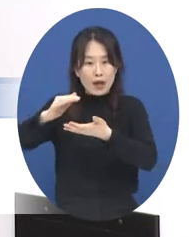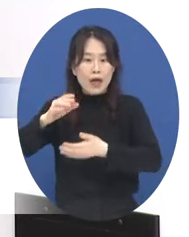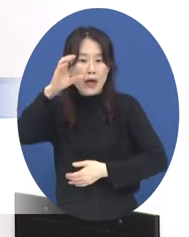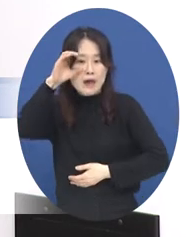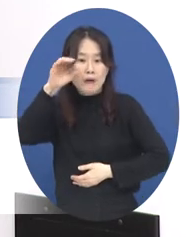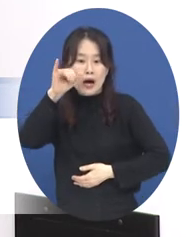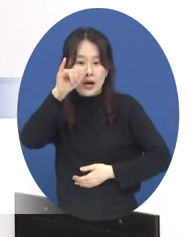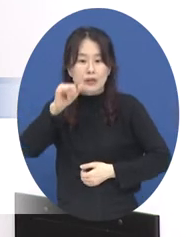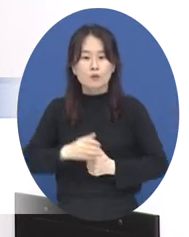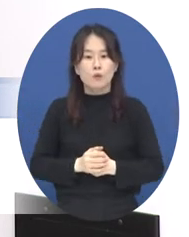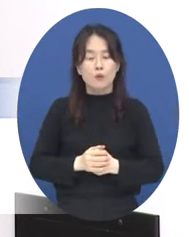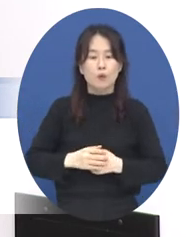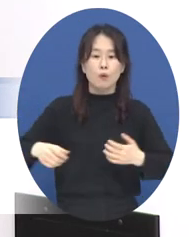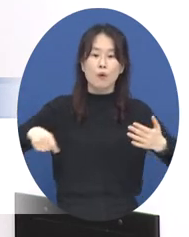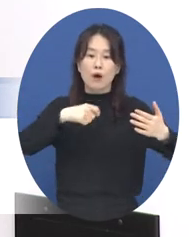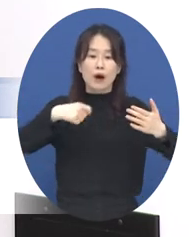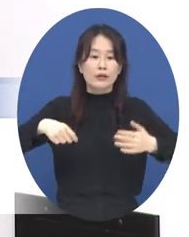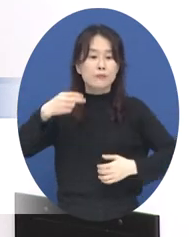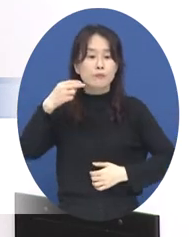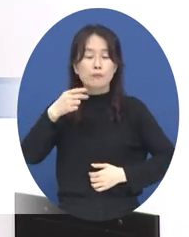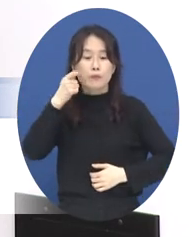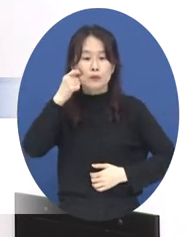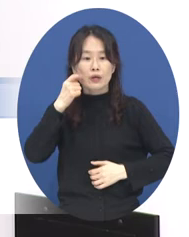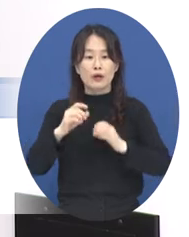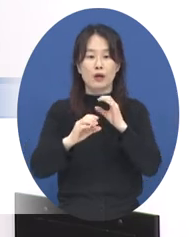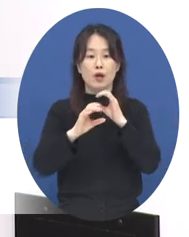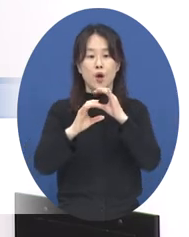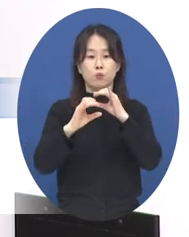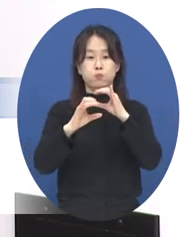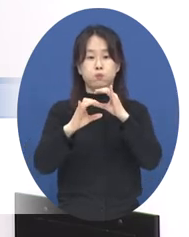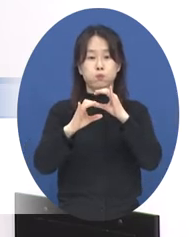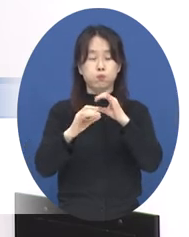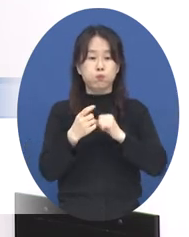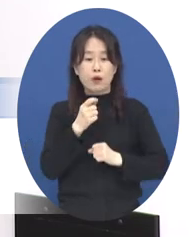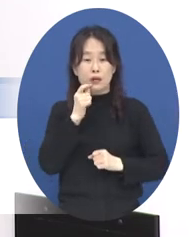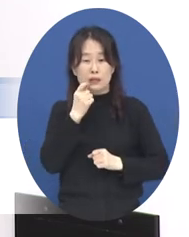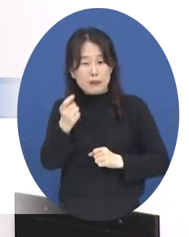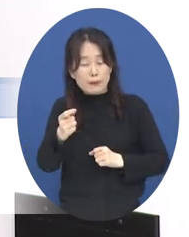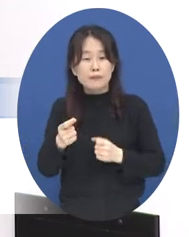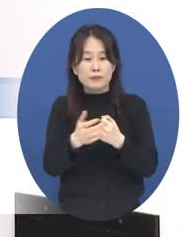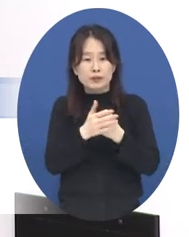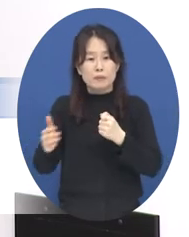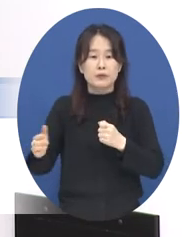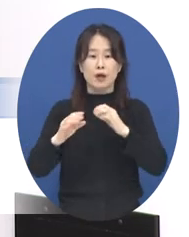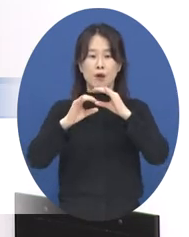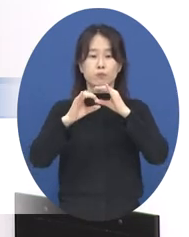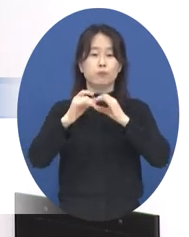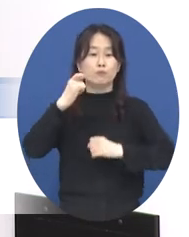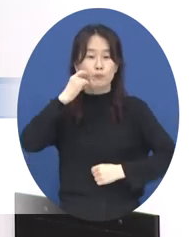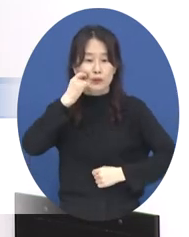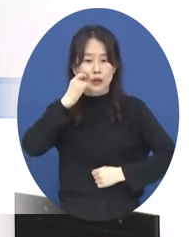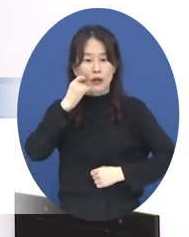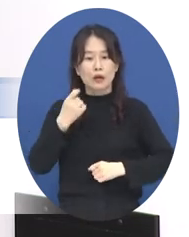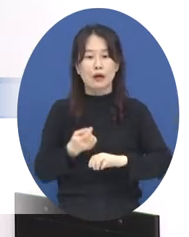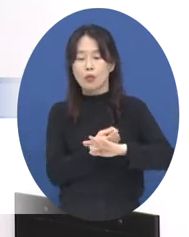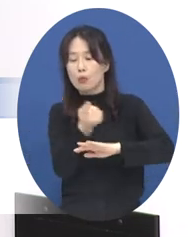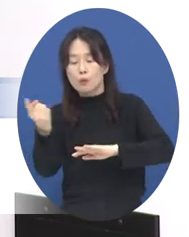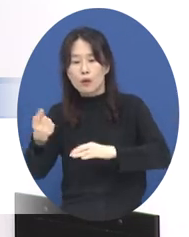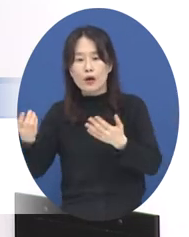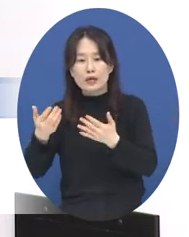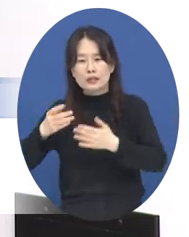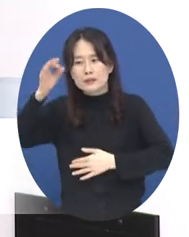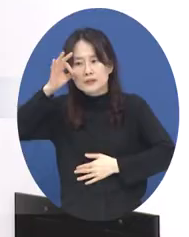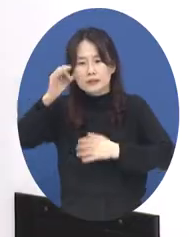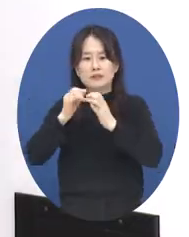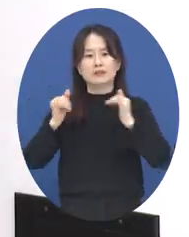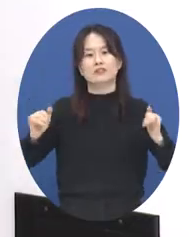끼를 못하시고 그리 특히 관악기 같은 경우엔 b 말이 튀는 아끼자 나요 이렇게 아이 악기를 못하시고 다른 직업군으로 옮기지 선생들도